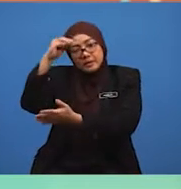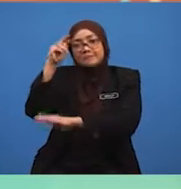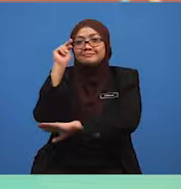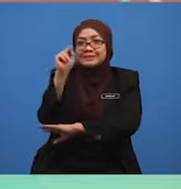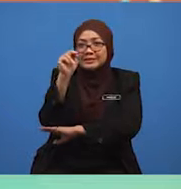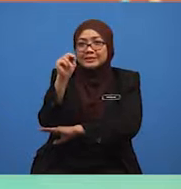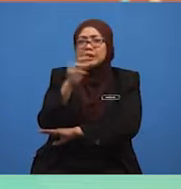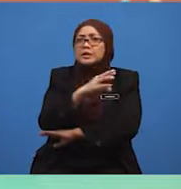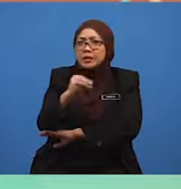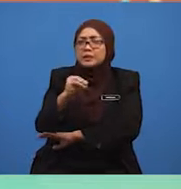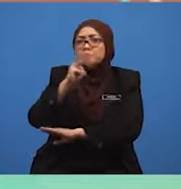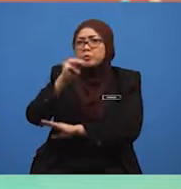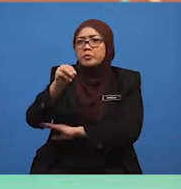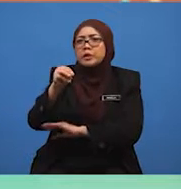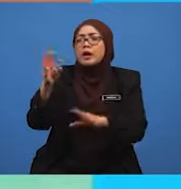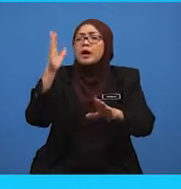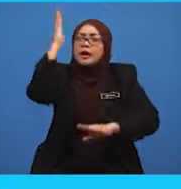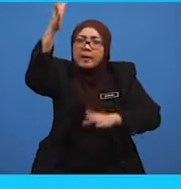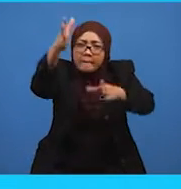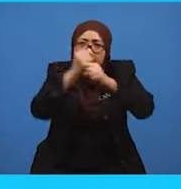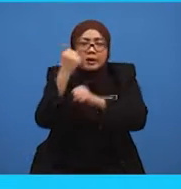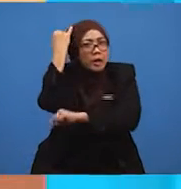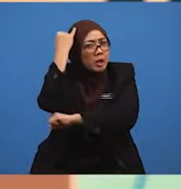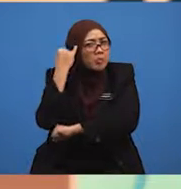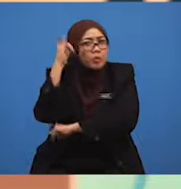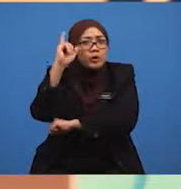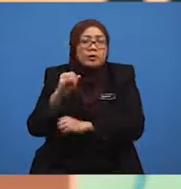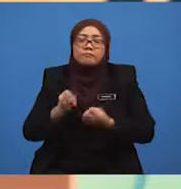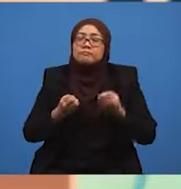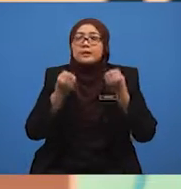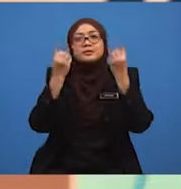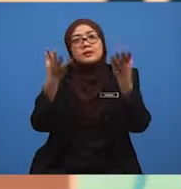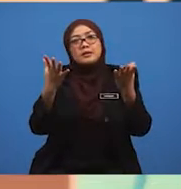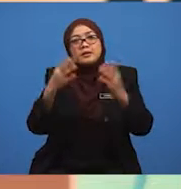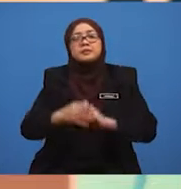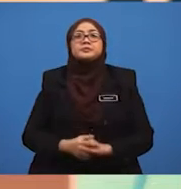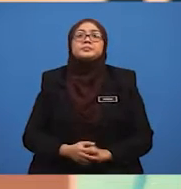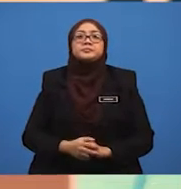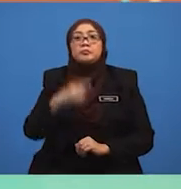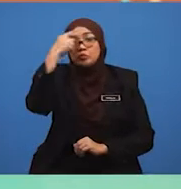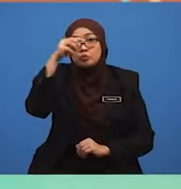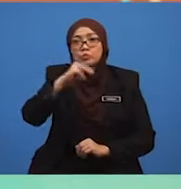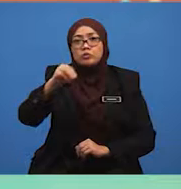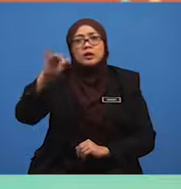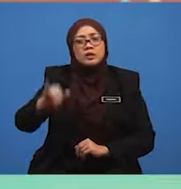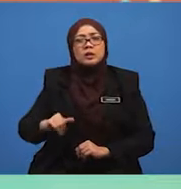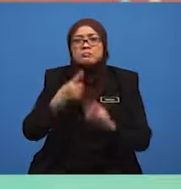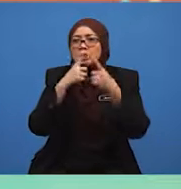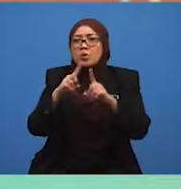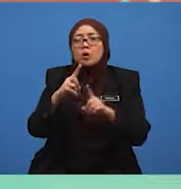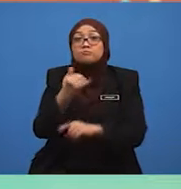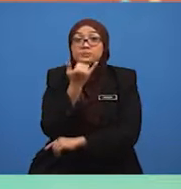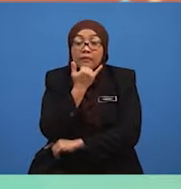memperolehi ilmu yang tidak ternilai. Untuk mereka yang tidak menjawab dengan betul, Tidak